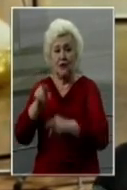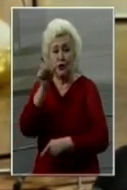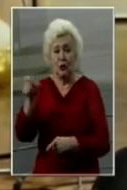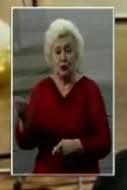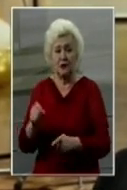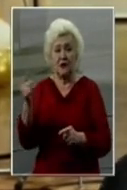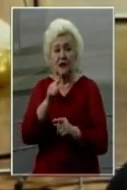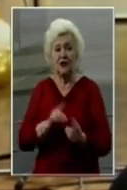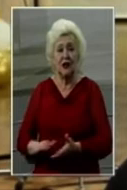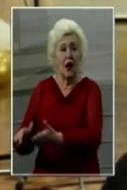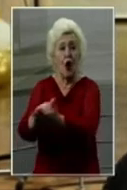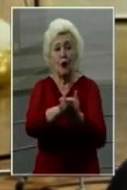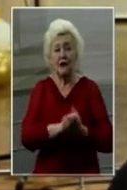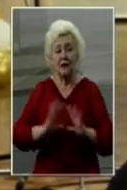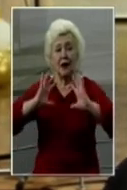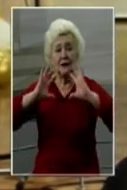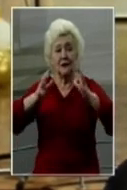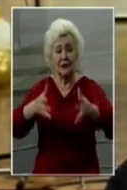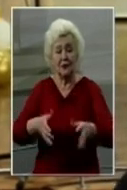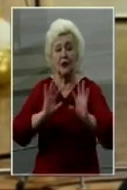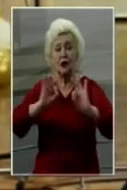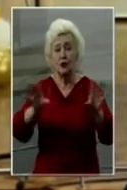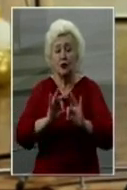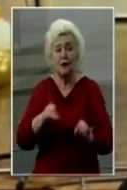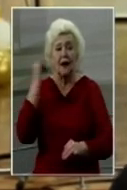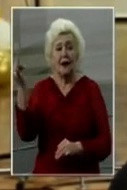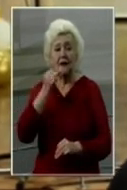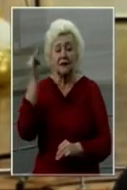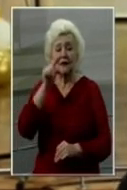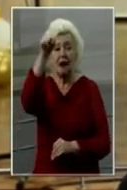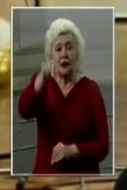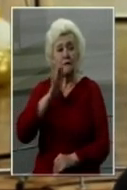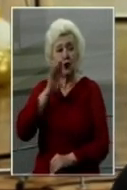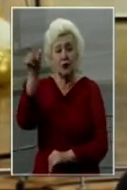світи об'єдналися. І розповідається